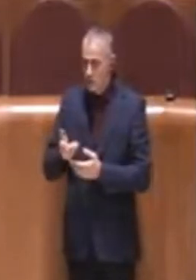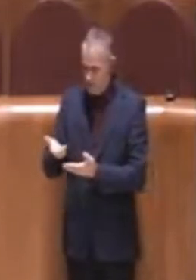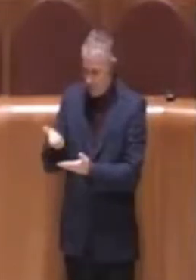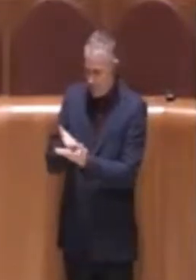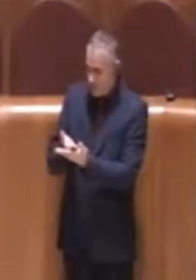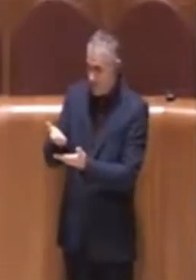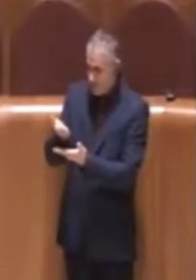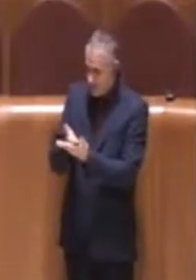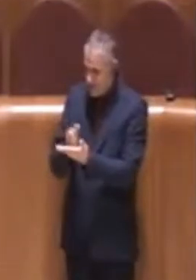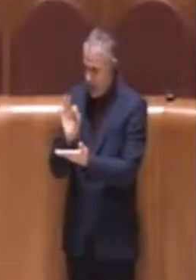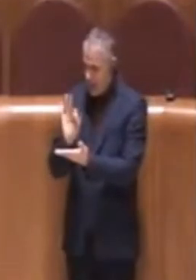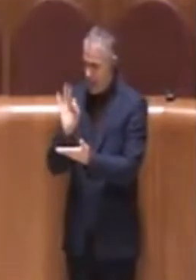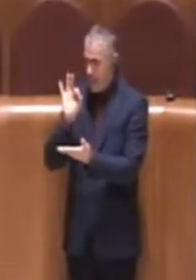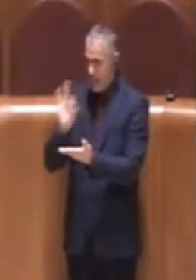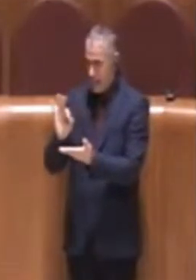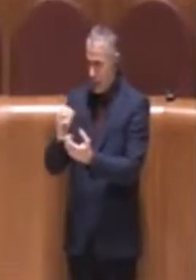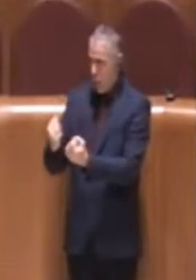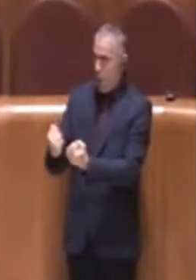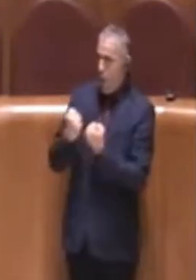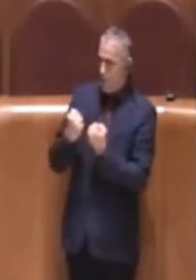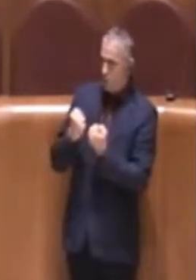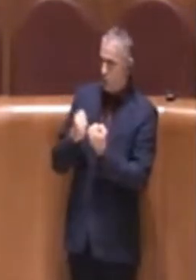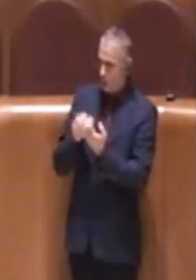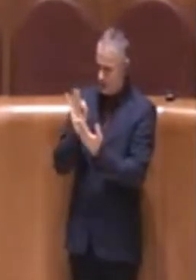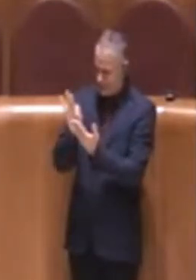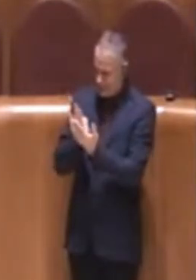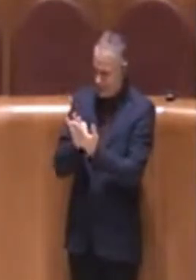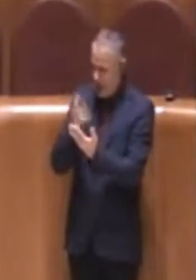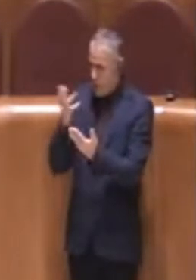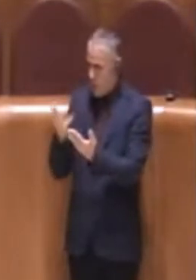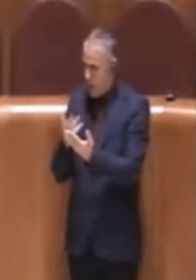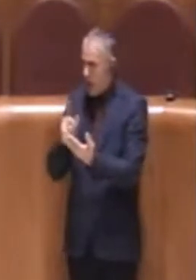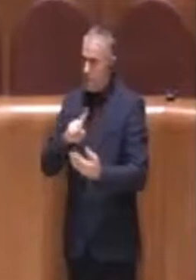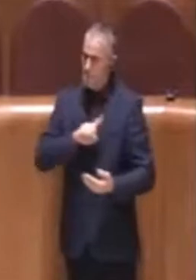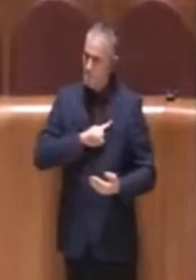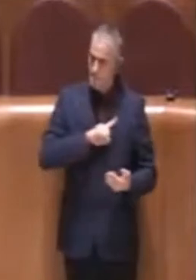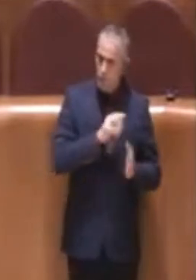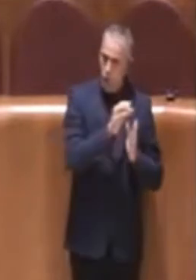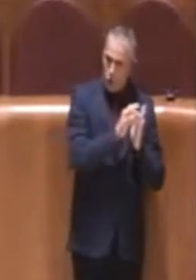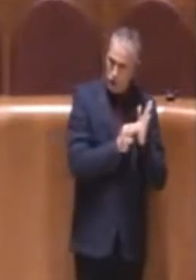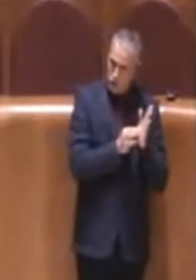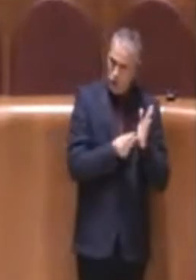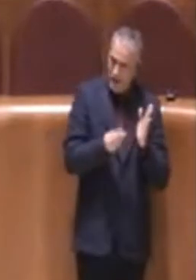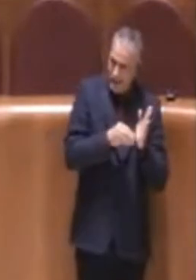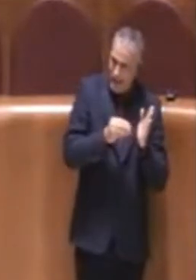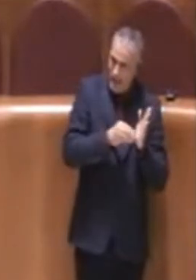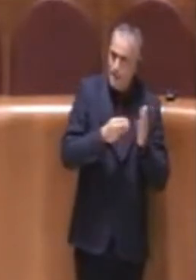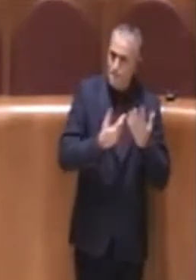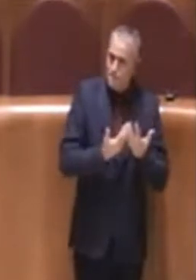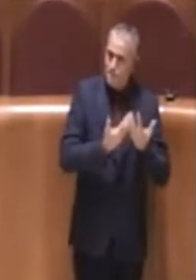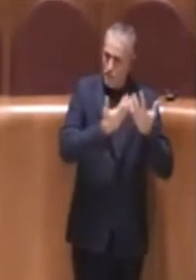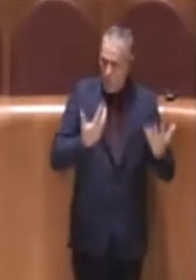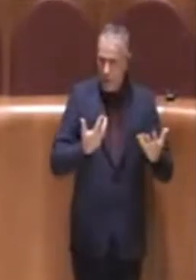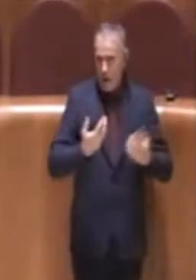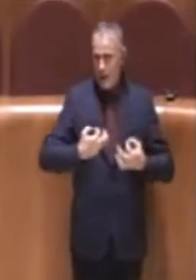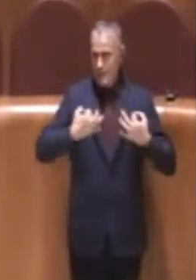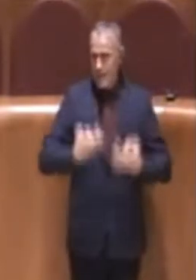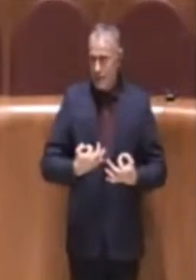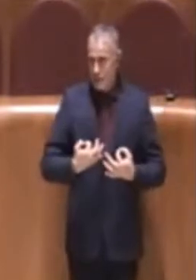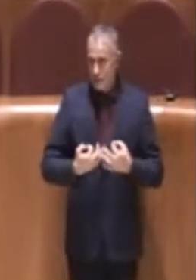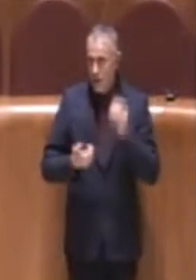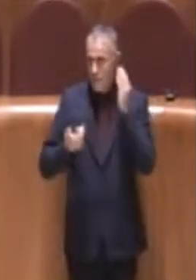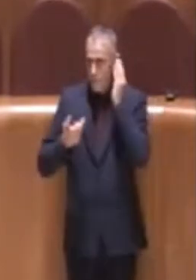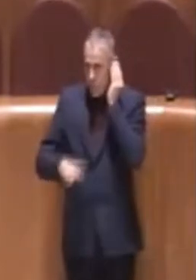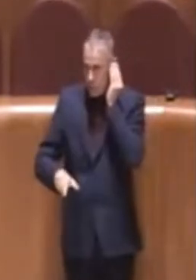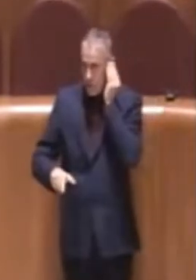del giorno delle opposizioni e noi abbiamo rimesse nei nostri anche in maniera più ferma e decisa perché negli ordini del